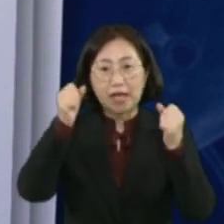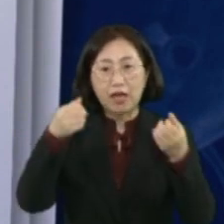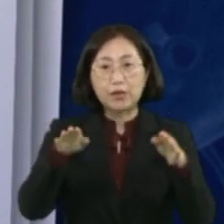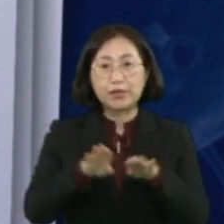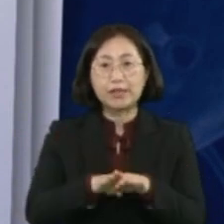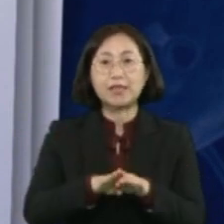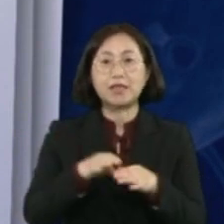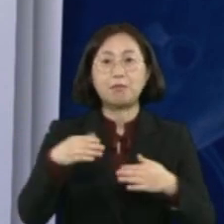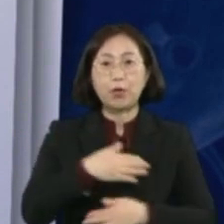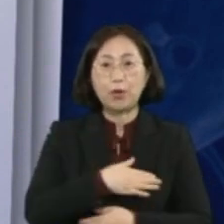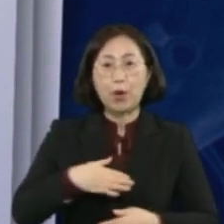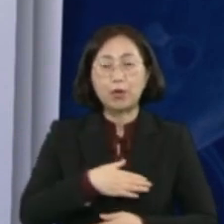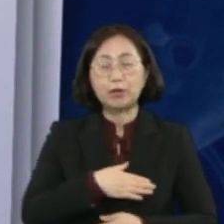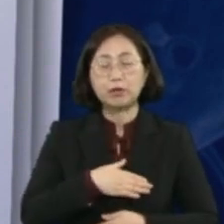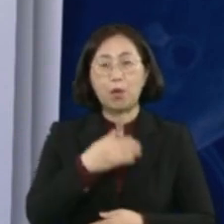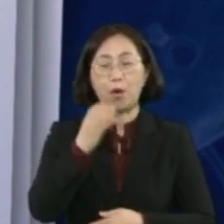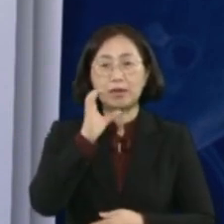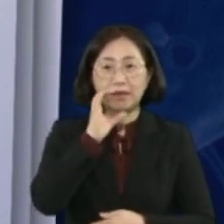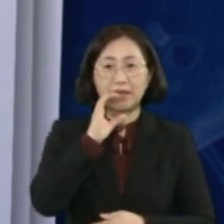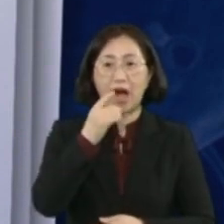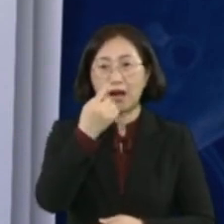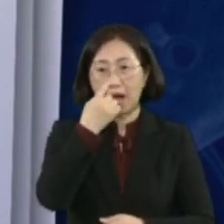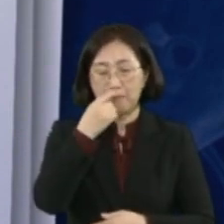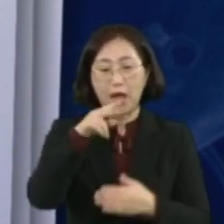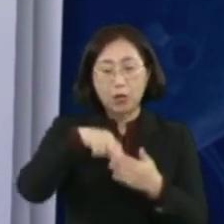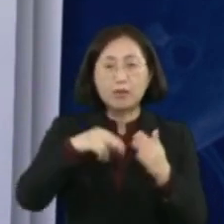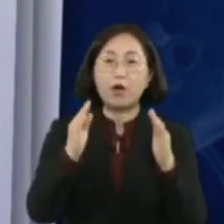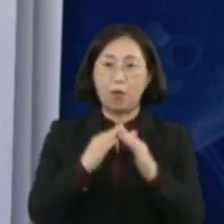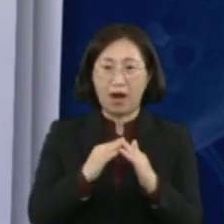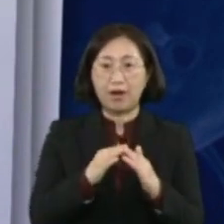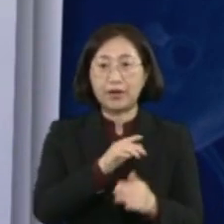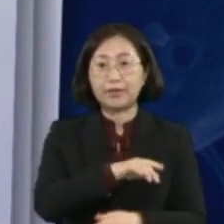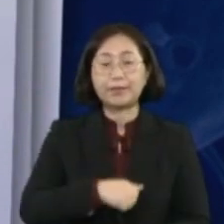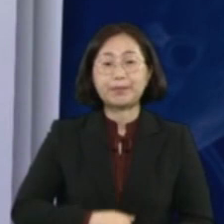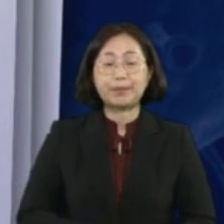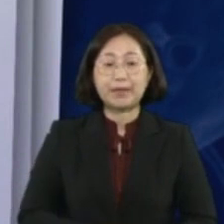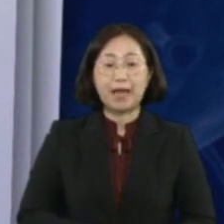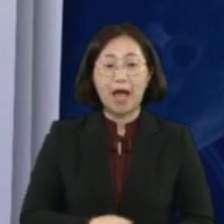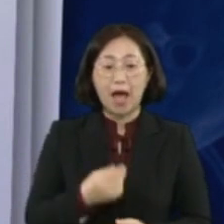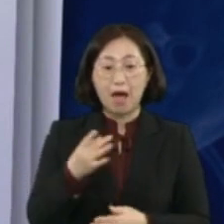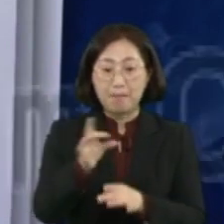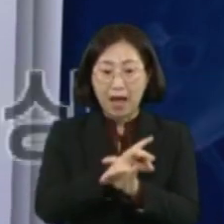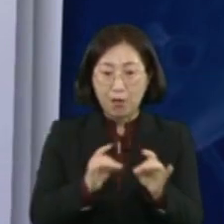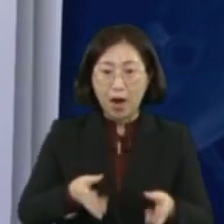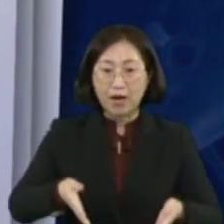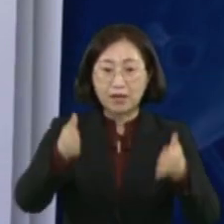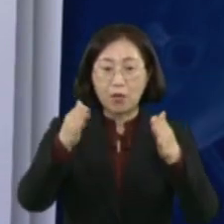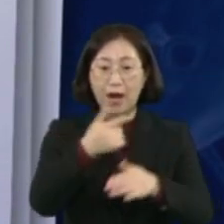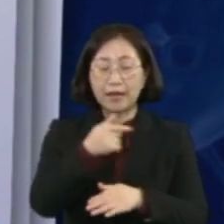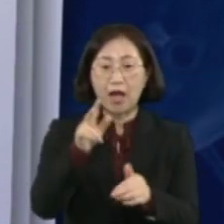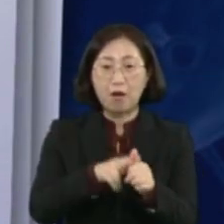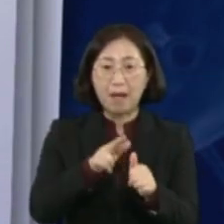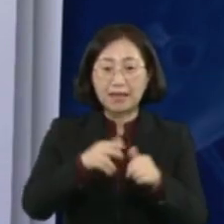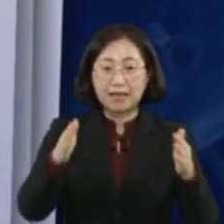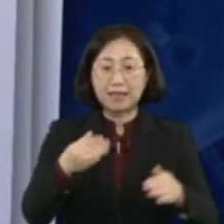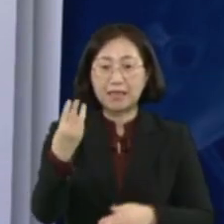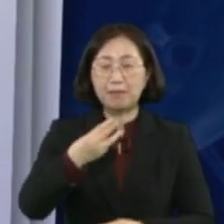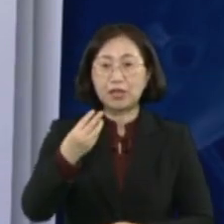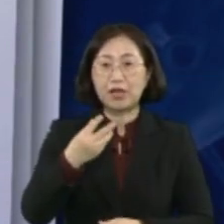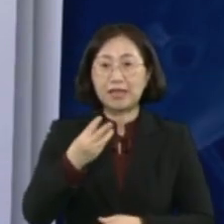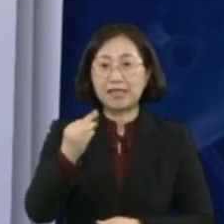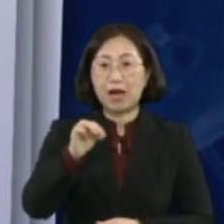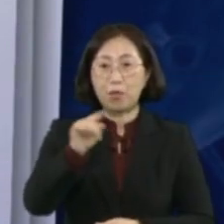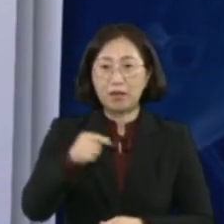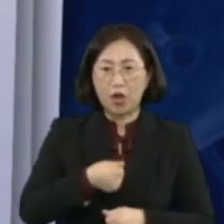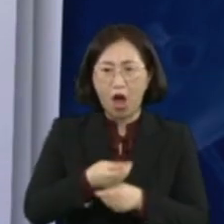카페, 학원, 독서실, 박물관, 도서관 등입니다. 특히 백화점과 대형마트 등 면적 3,000제곱미터